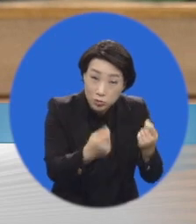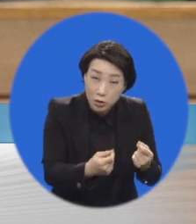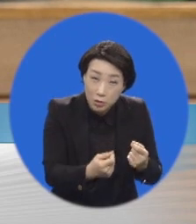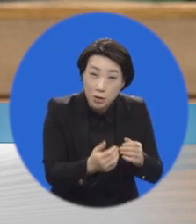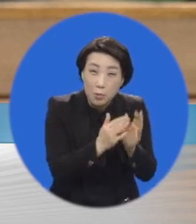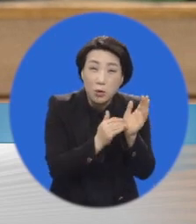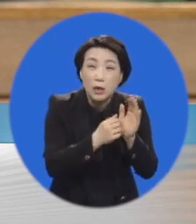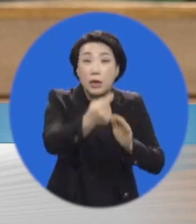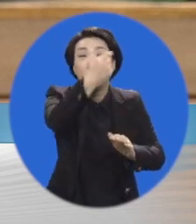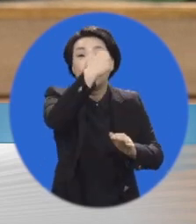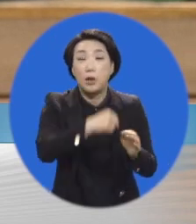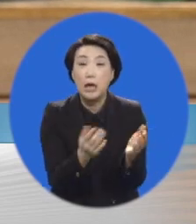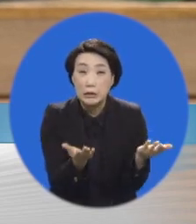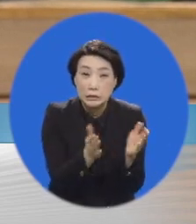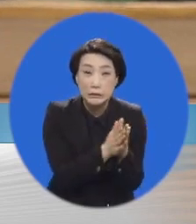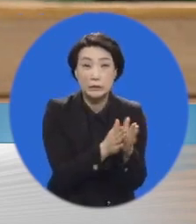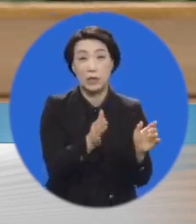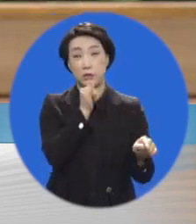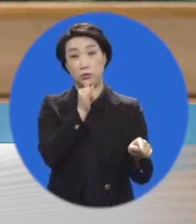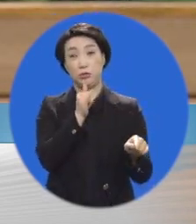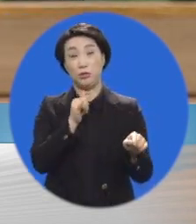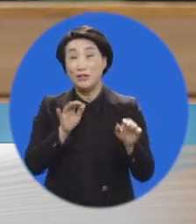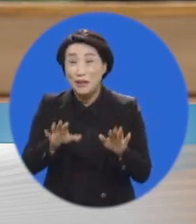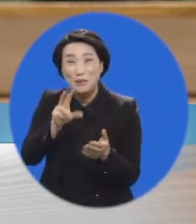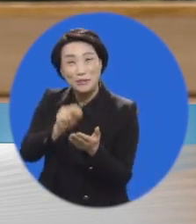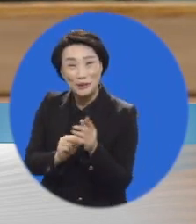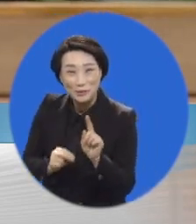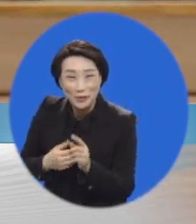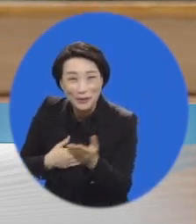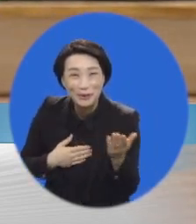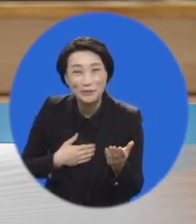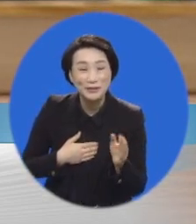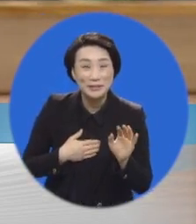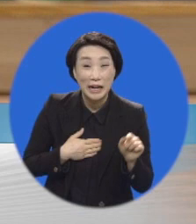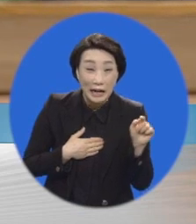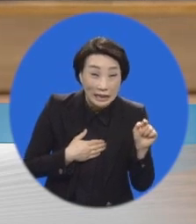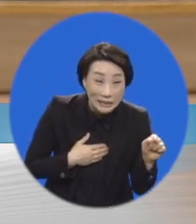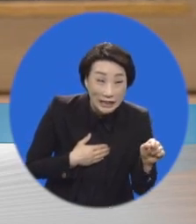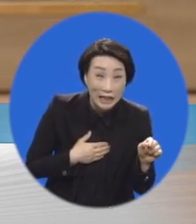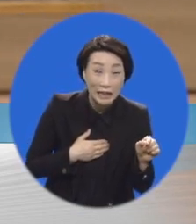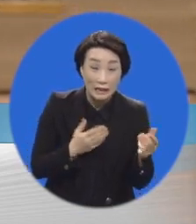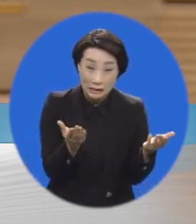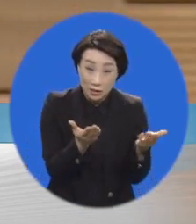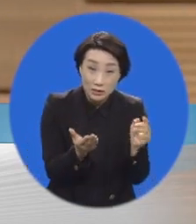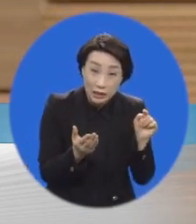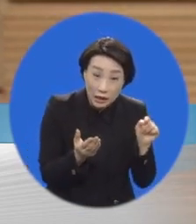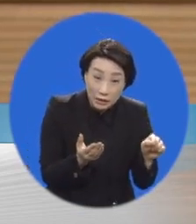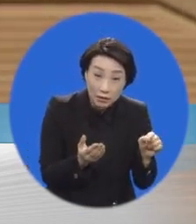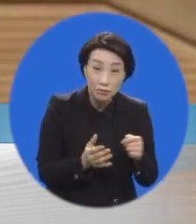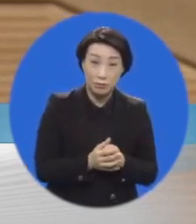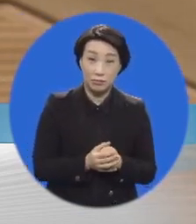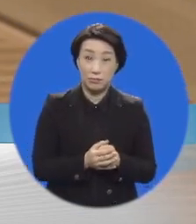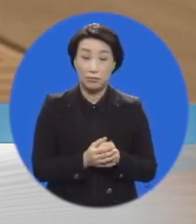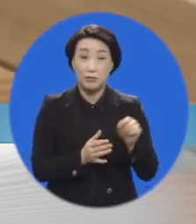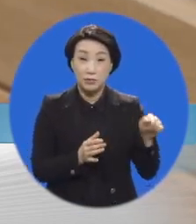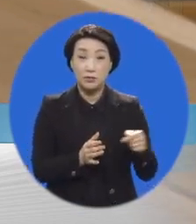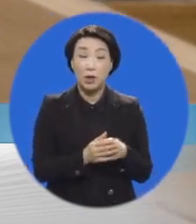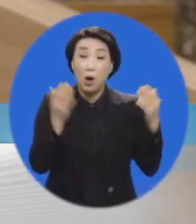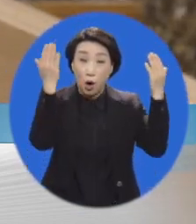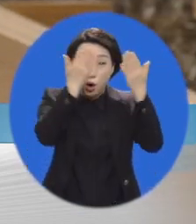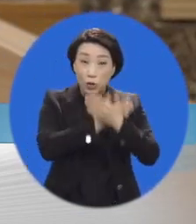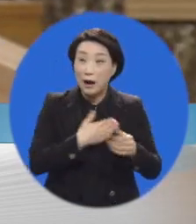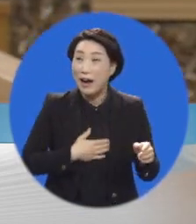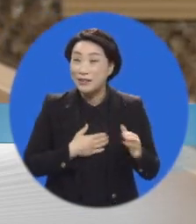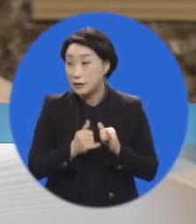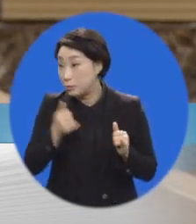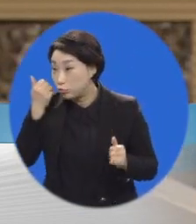들어서 역사하는데 근데 문제가 뭐냐? 요놈이 그렇게 역사한다고는 어두움을